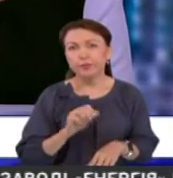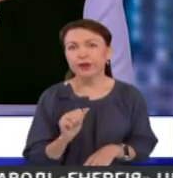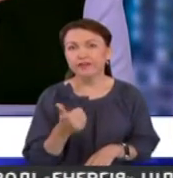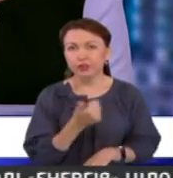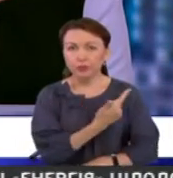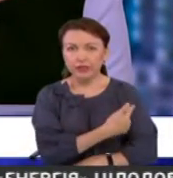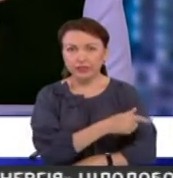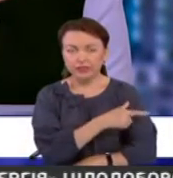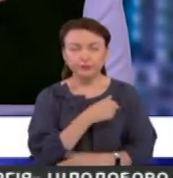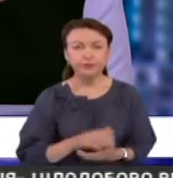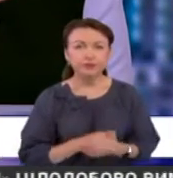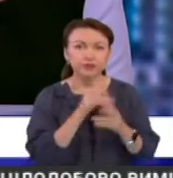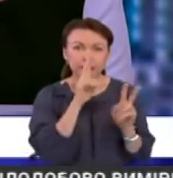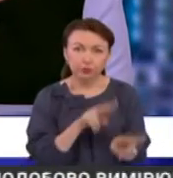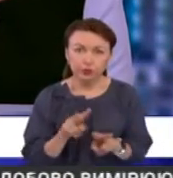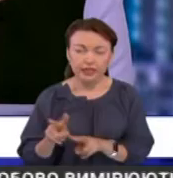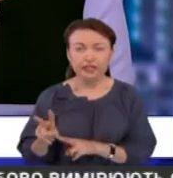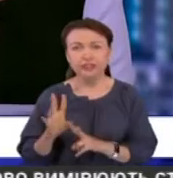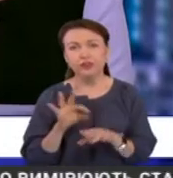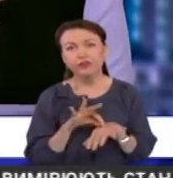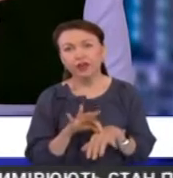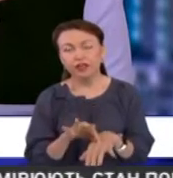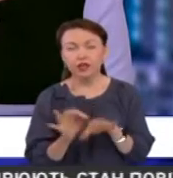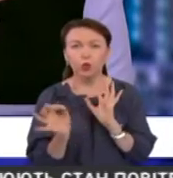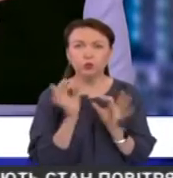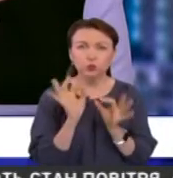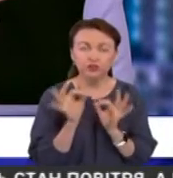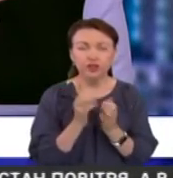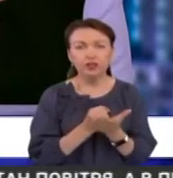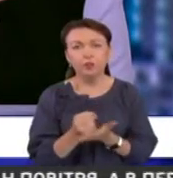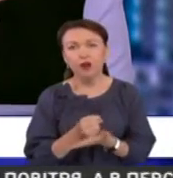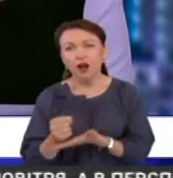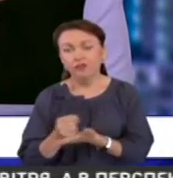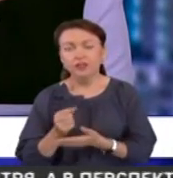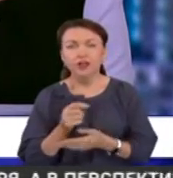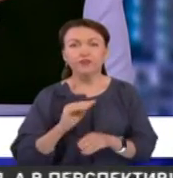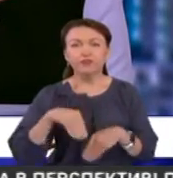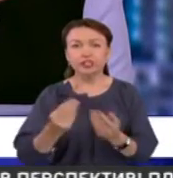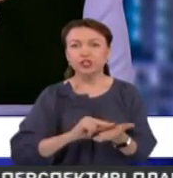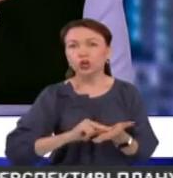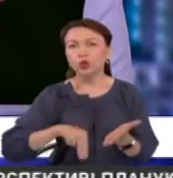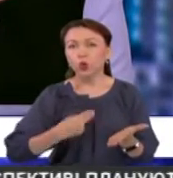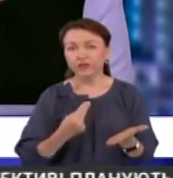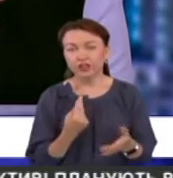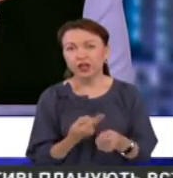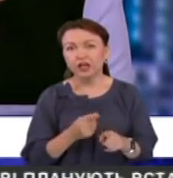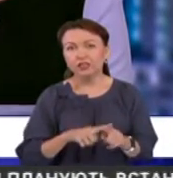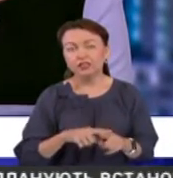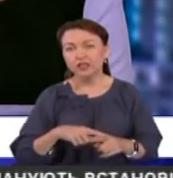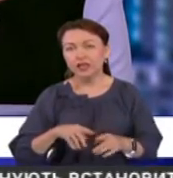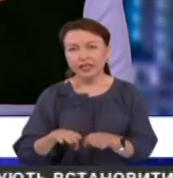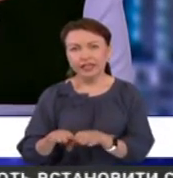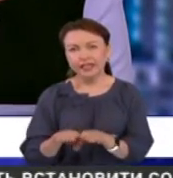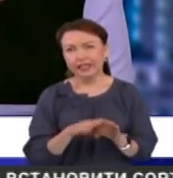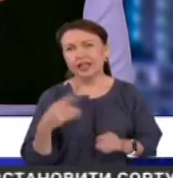медицини. Спостереження, огляд, ведення, консультування, направлення, видача довідки – то все є якась єдина послуга